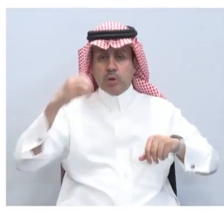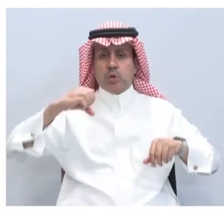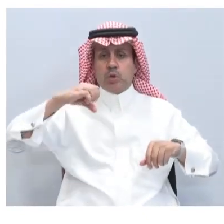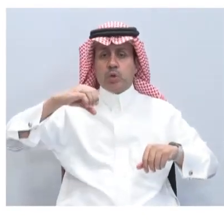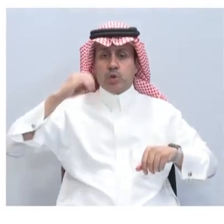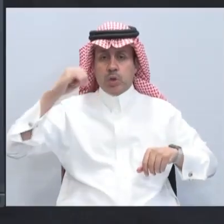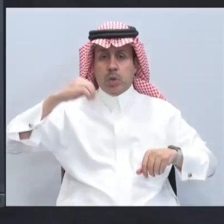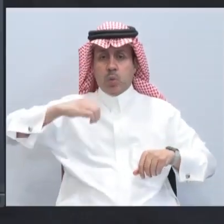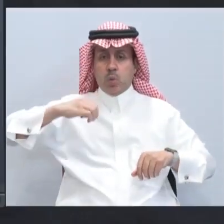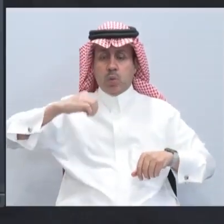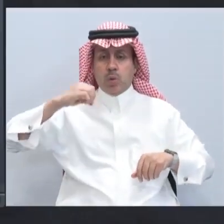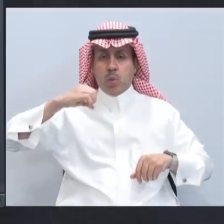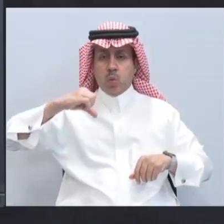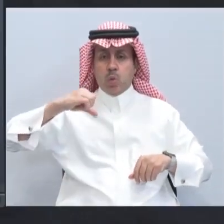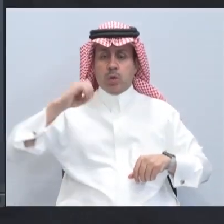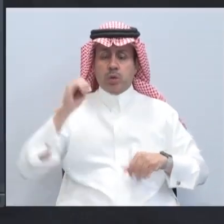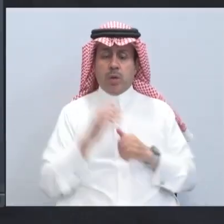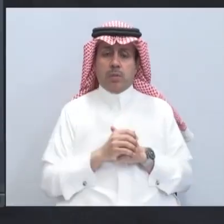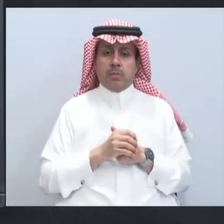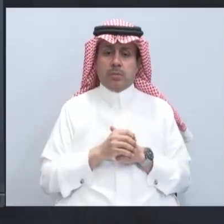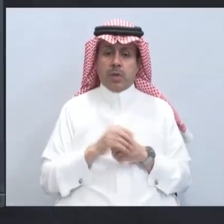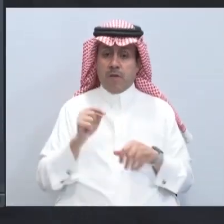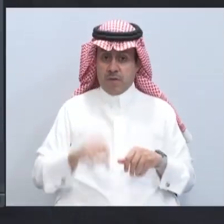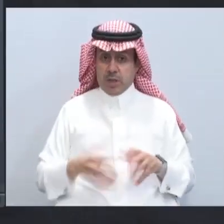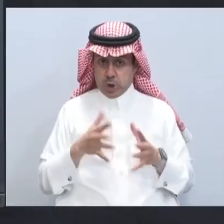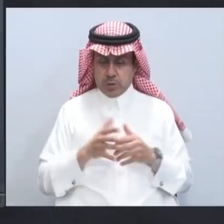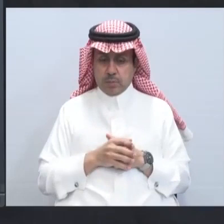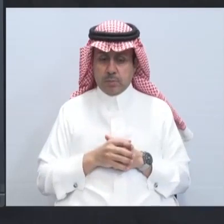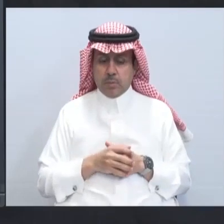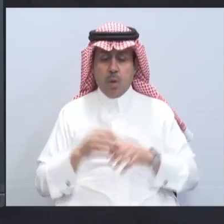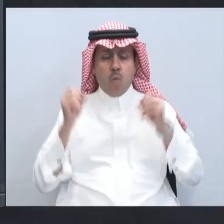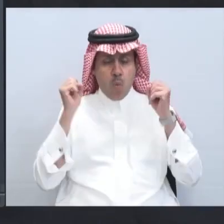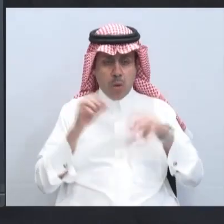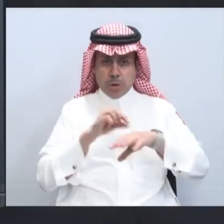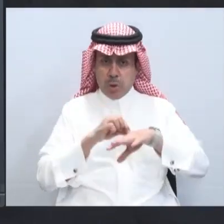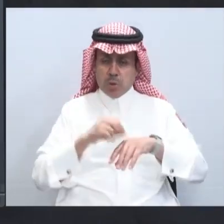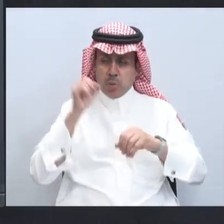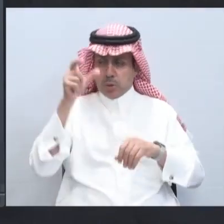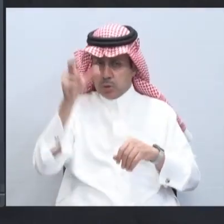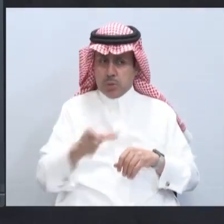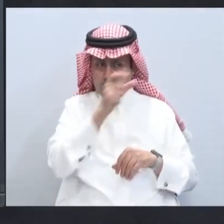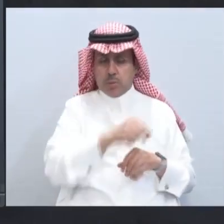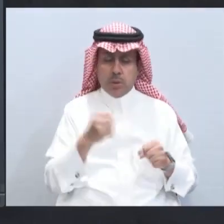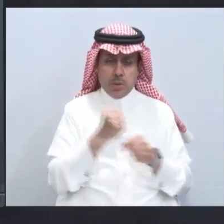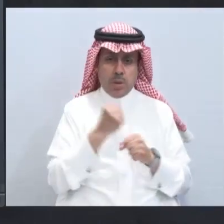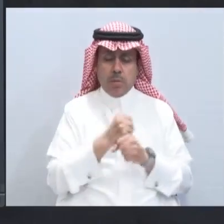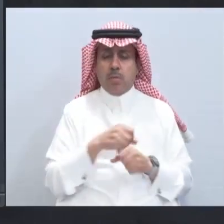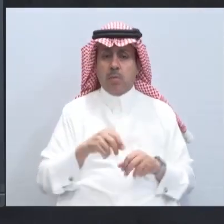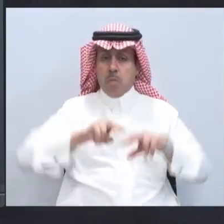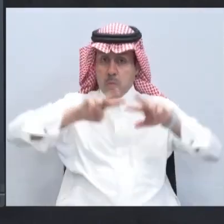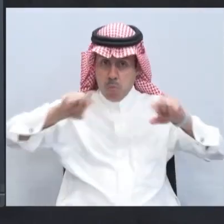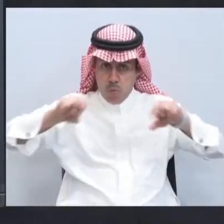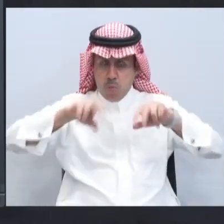لا شك في عصرنا الحاضر ان معظم او معظمنا نقوم باستخدام هذه هذه